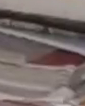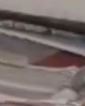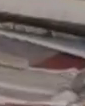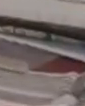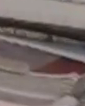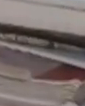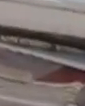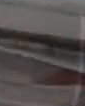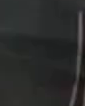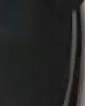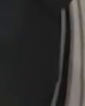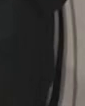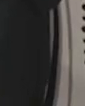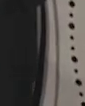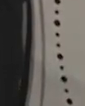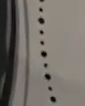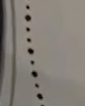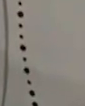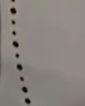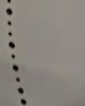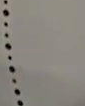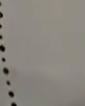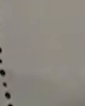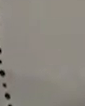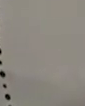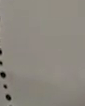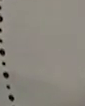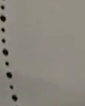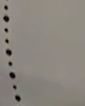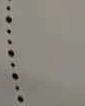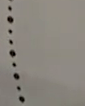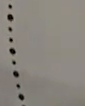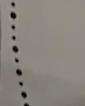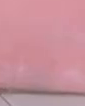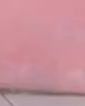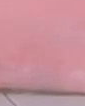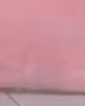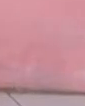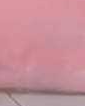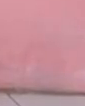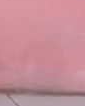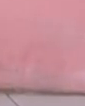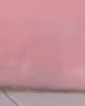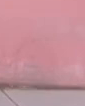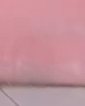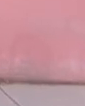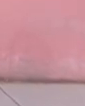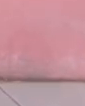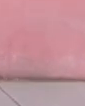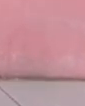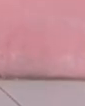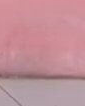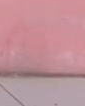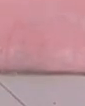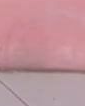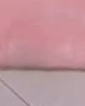Putri semata wayangnya Ayah korban Abdul Rahman mengatakan sebelum peristiwa kecelakaan terjadi anaknya